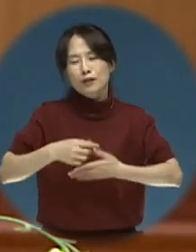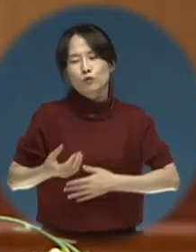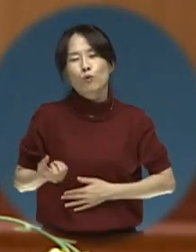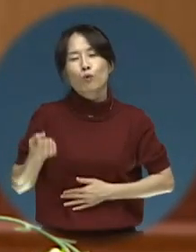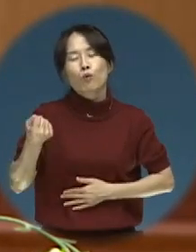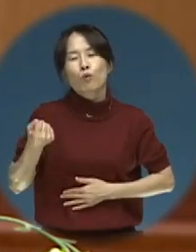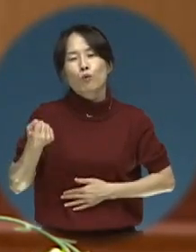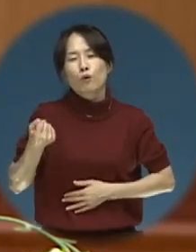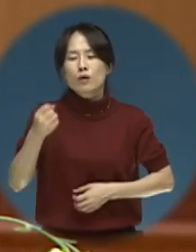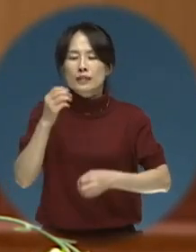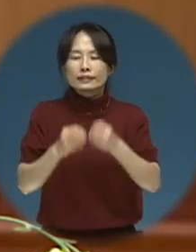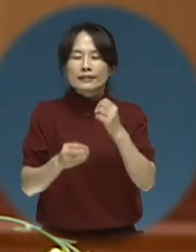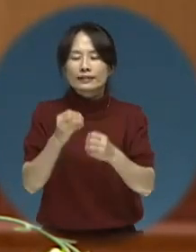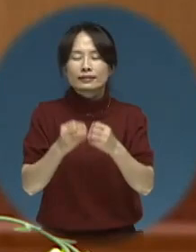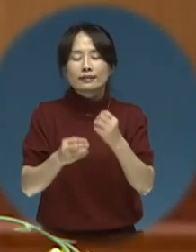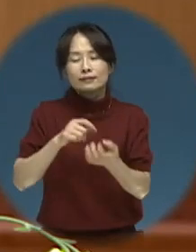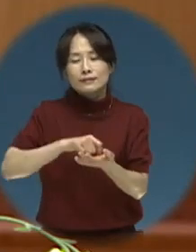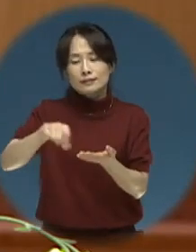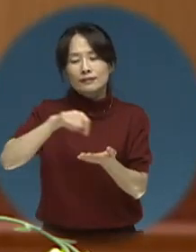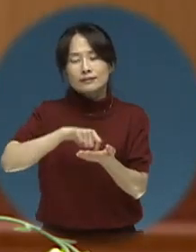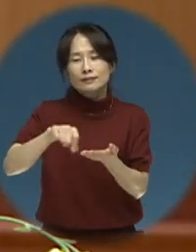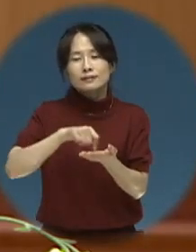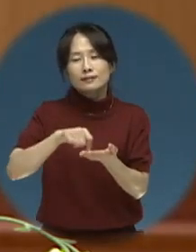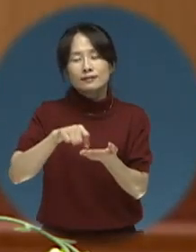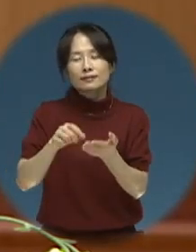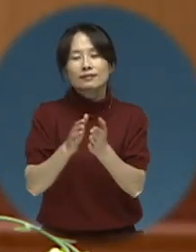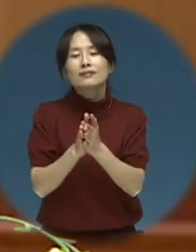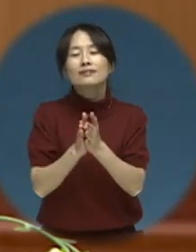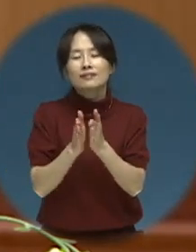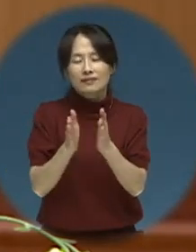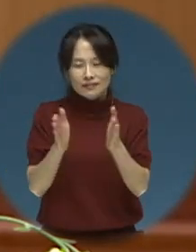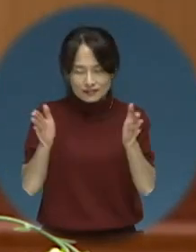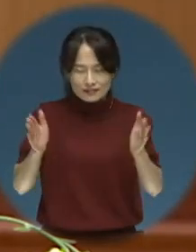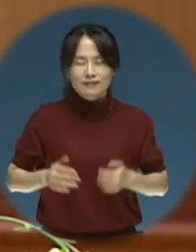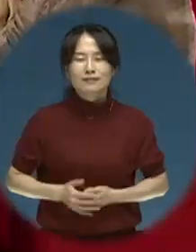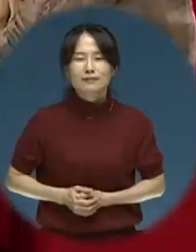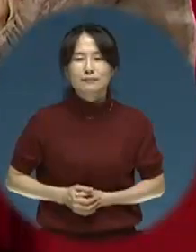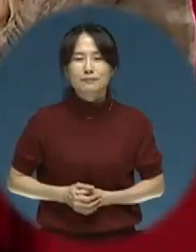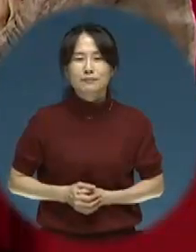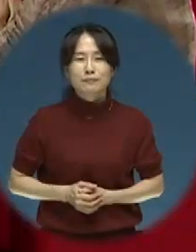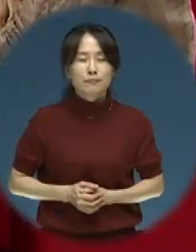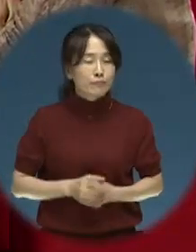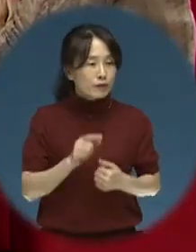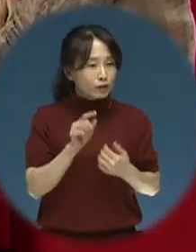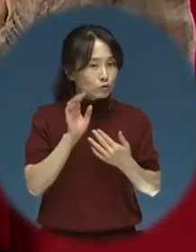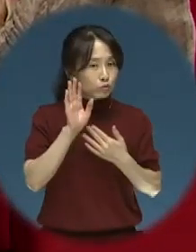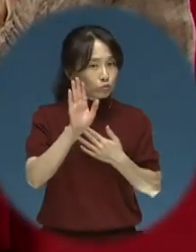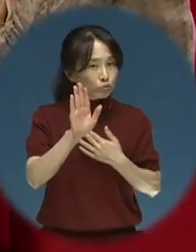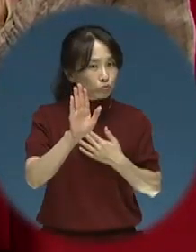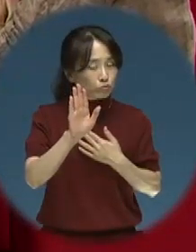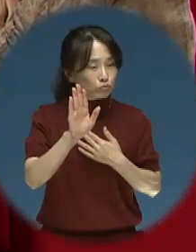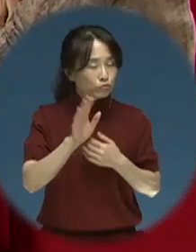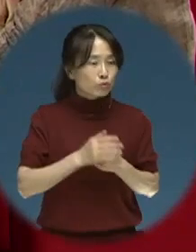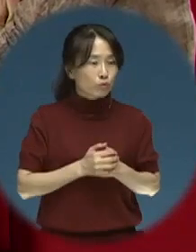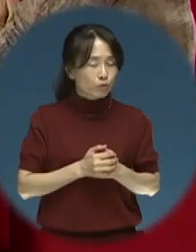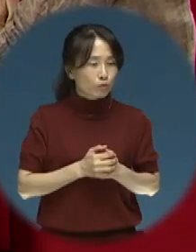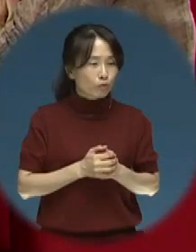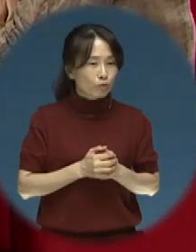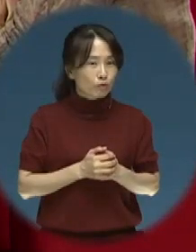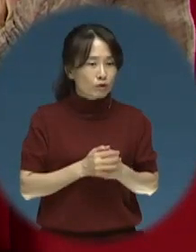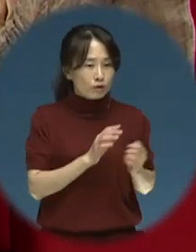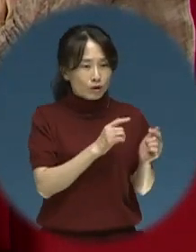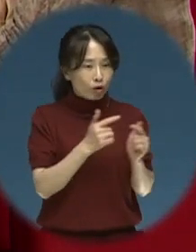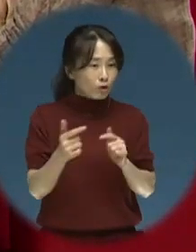마음이 보이지 않을까. 아마 그런 계기가 시를 쓰게 한 게 아닐까. 그 후로는 아마 뭐 소월 시집뿐이